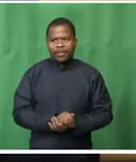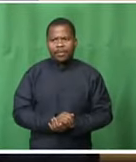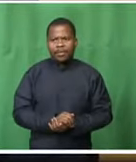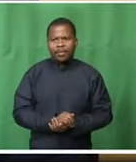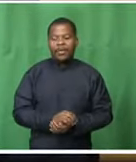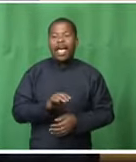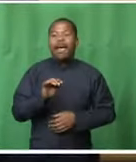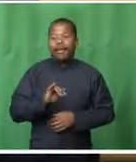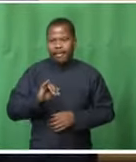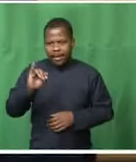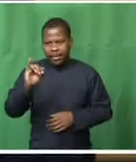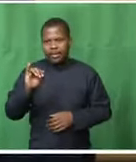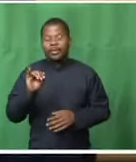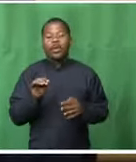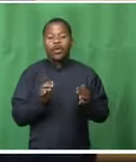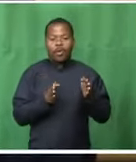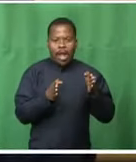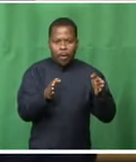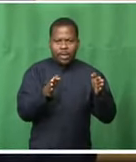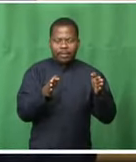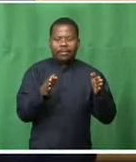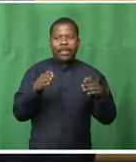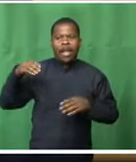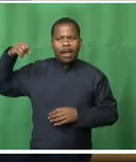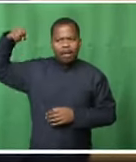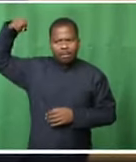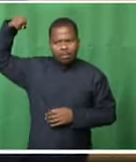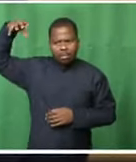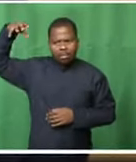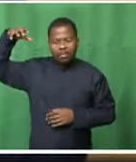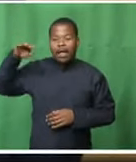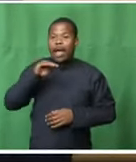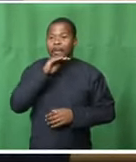ye-energy bevile lokho ukuthi sine